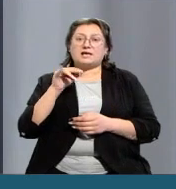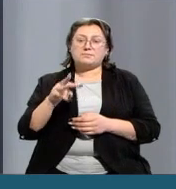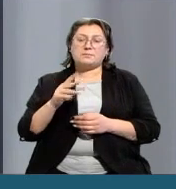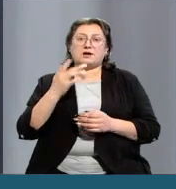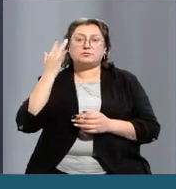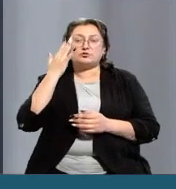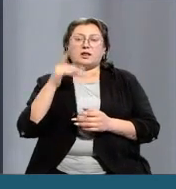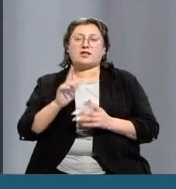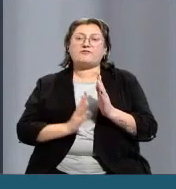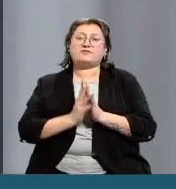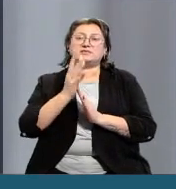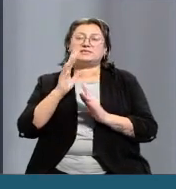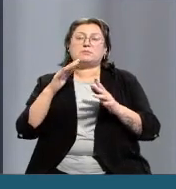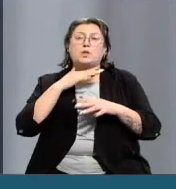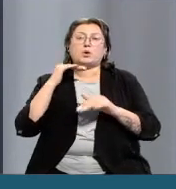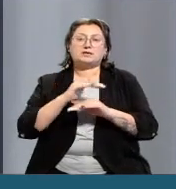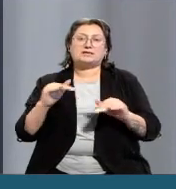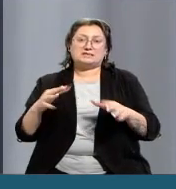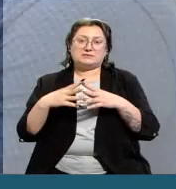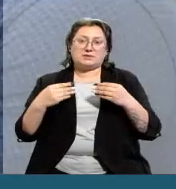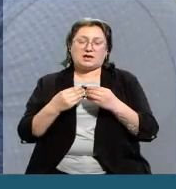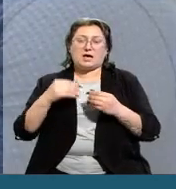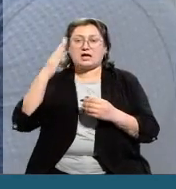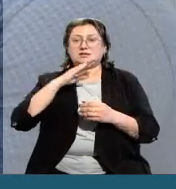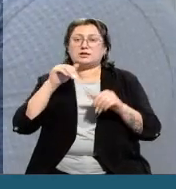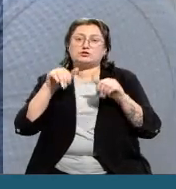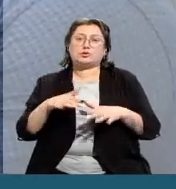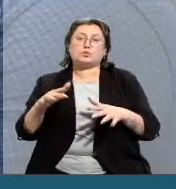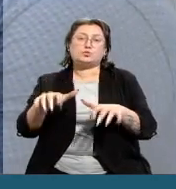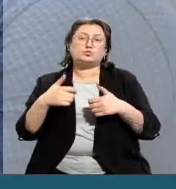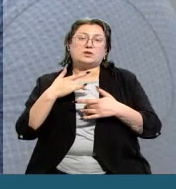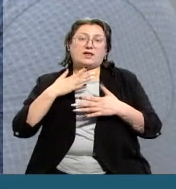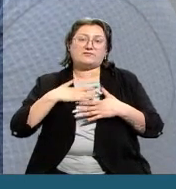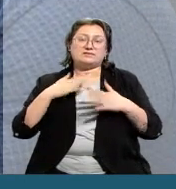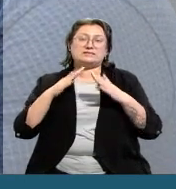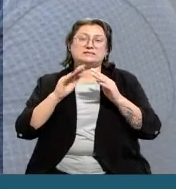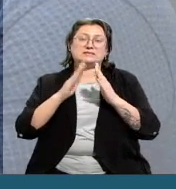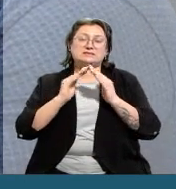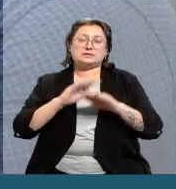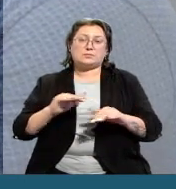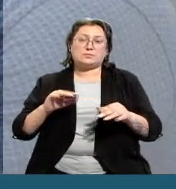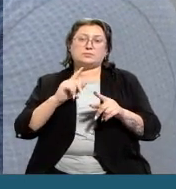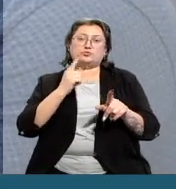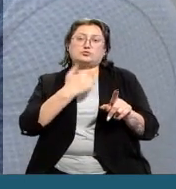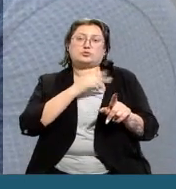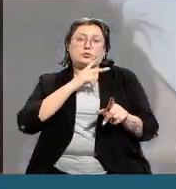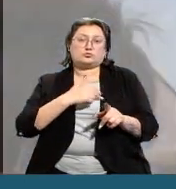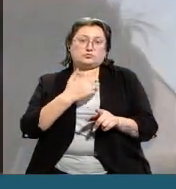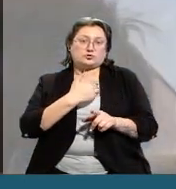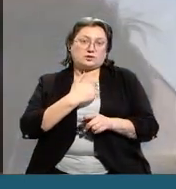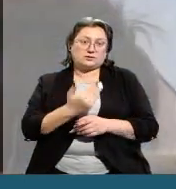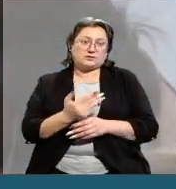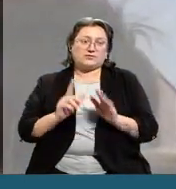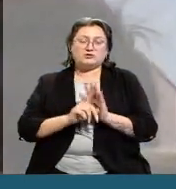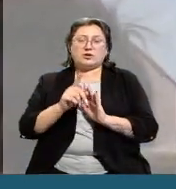қызды бауырына басқан. Үйдің тұңғышы әйгерім көп балалы отбасында өсуді армандаған екен. Ата-анасы перзентінің тілегін ескере